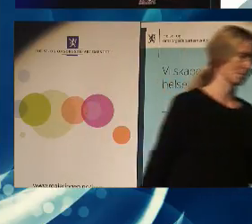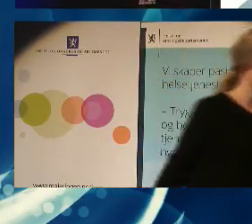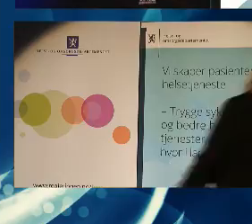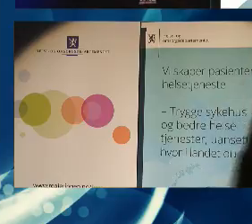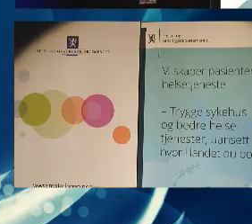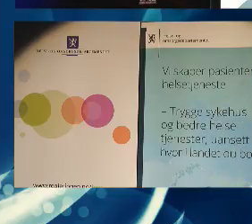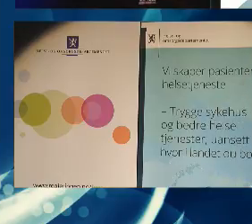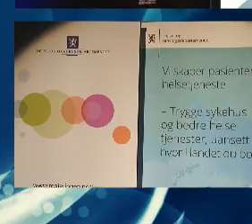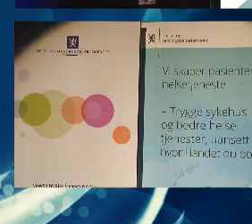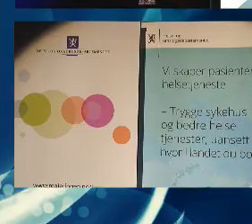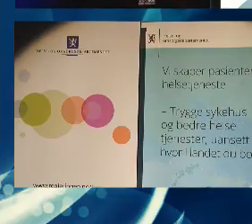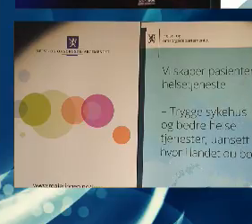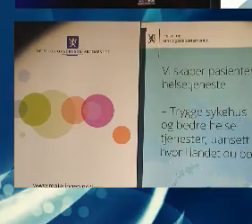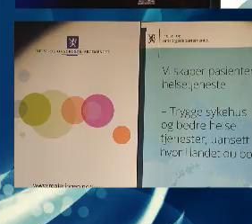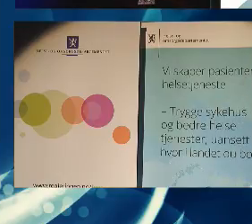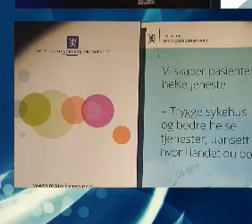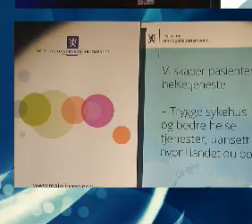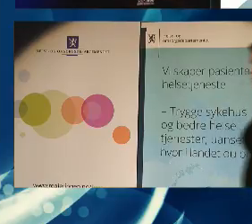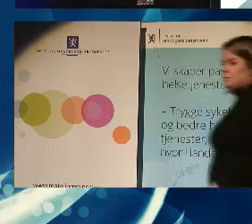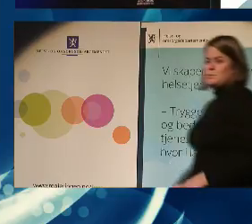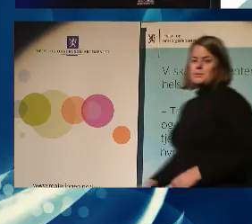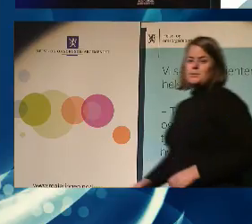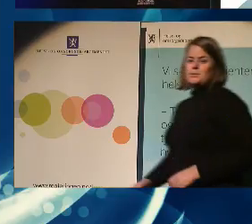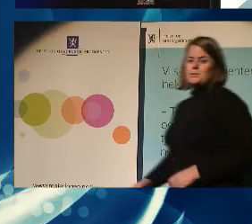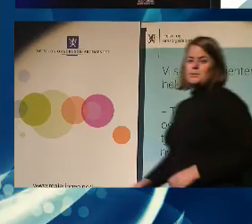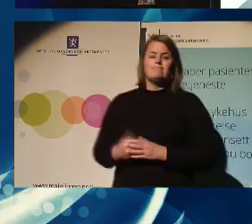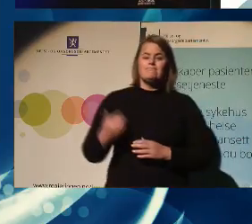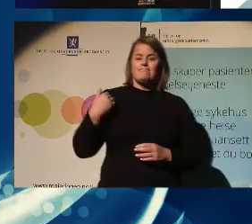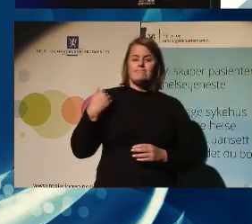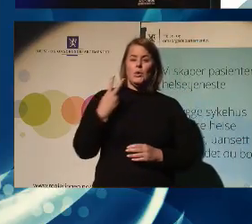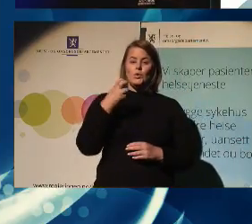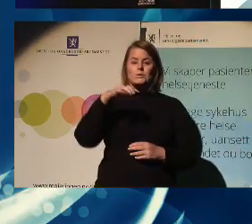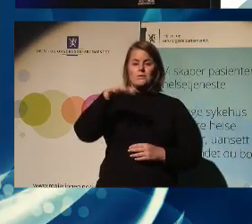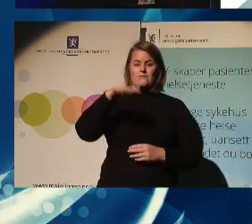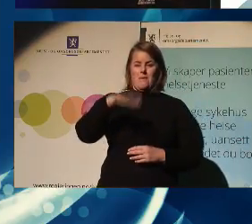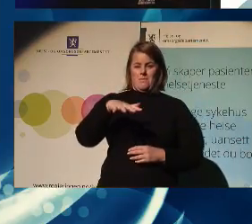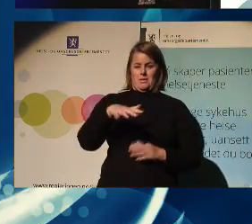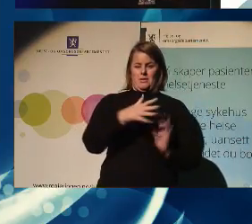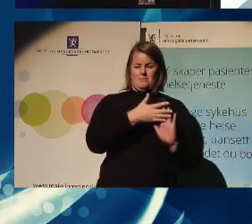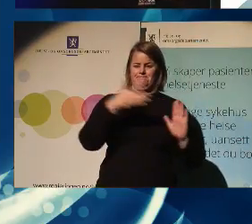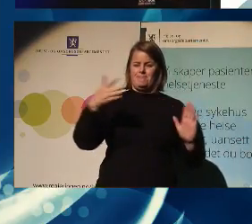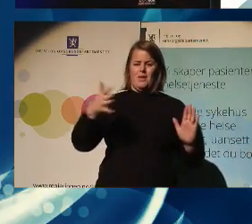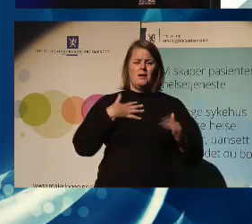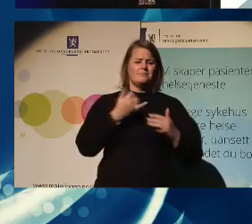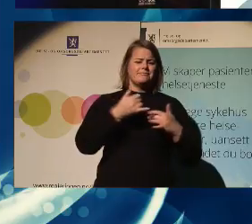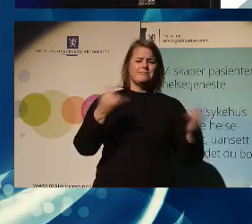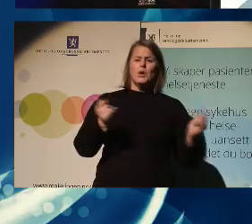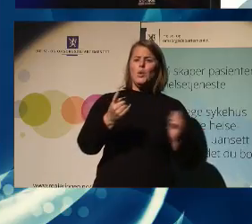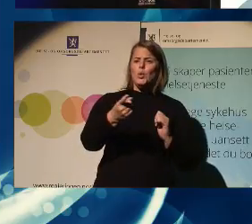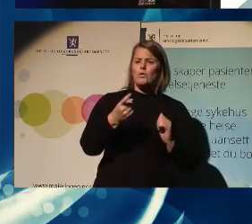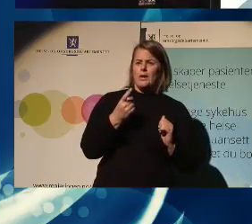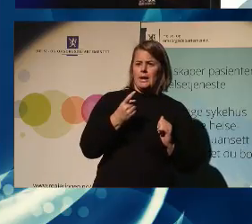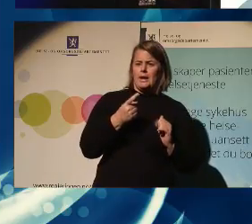I 2015 så var det masse forskjellige utfordringer, og det